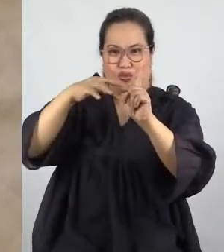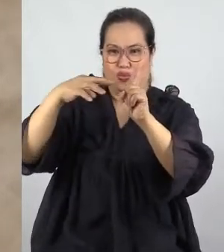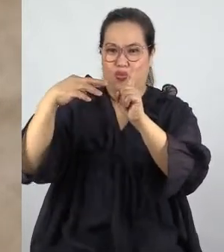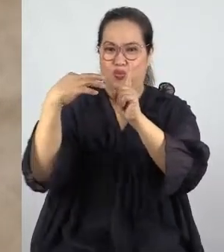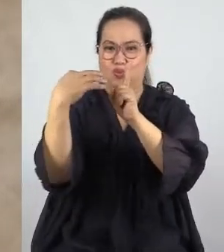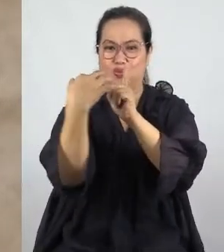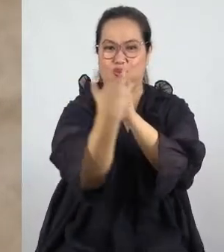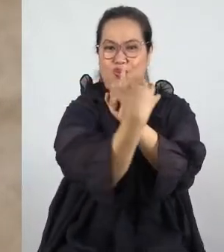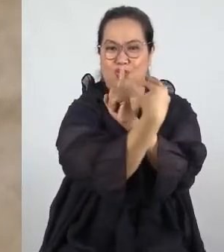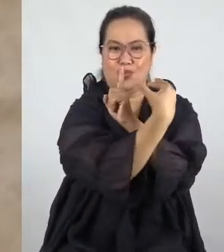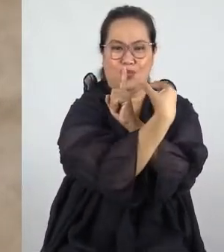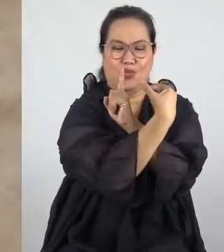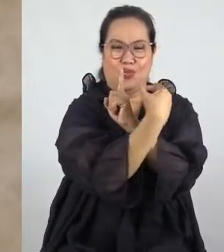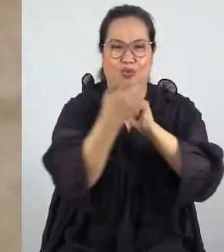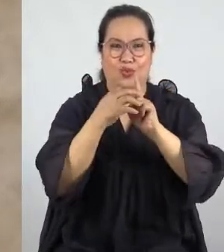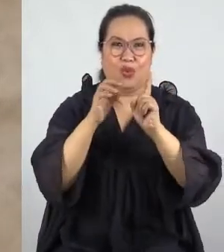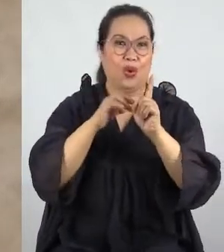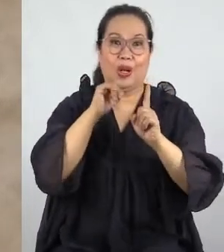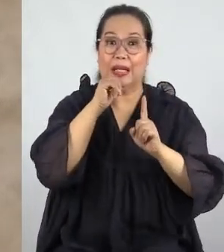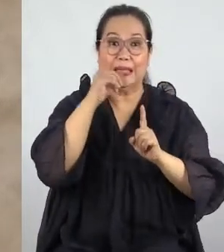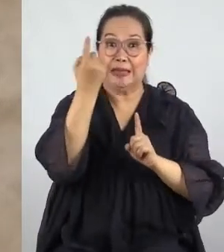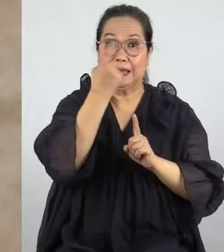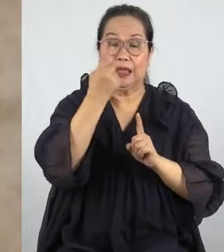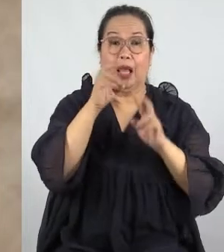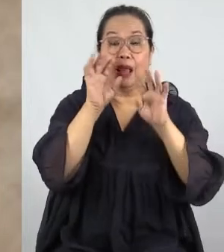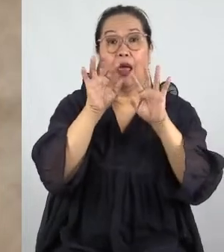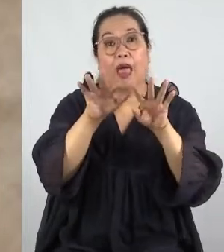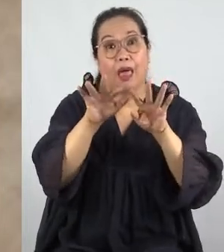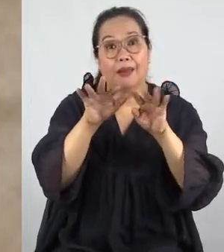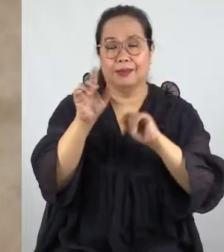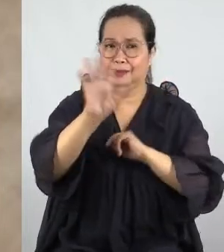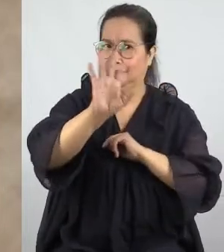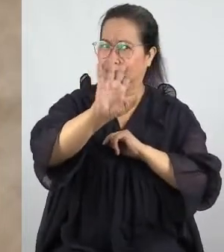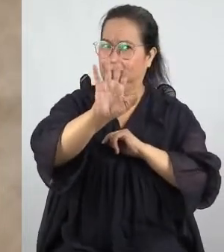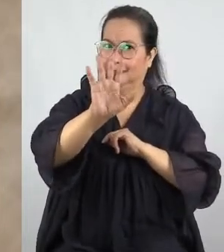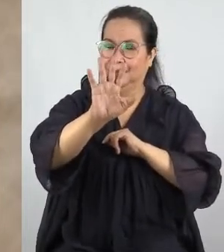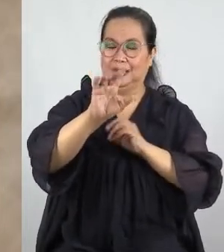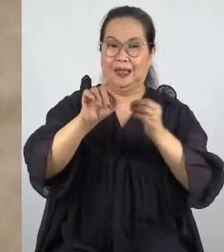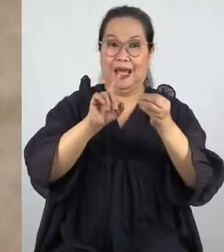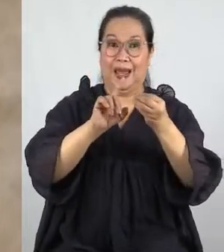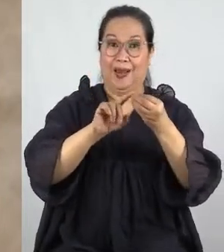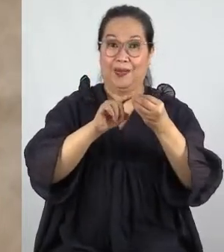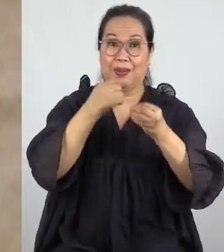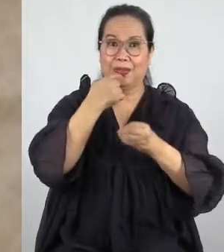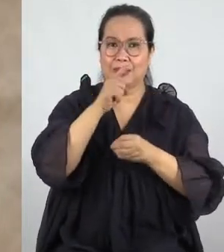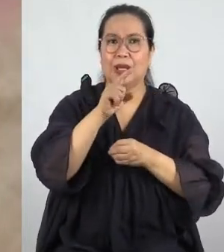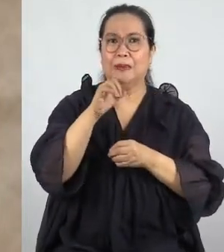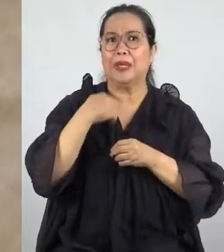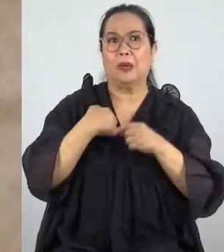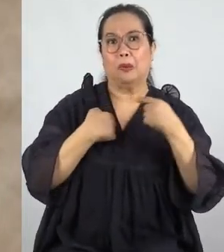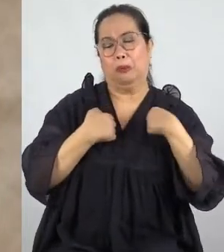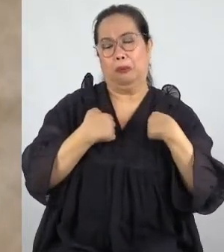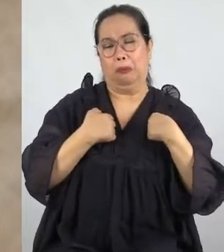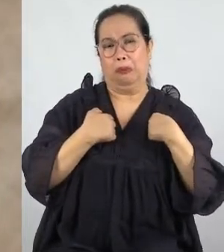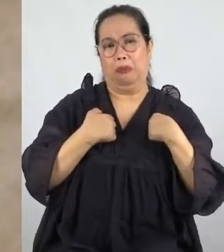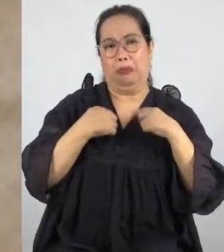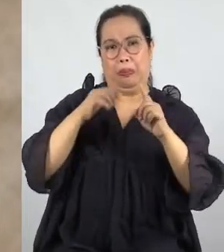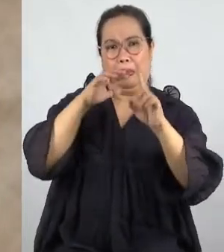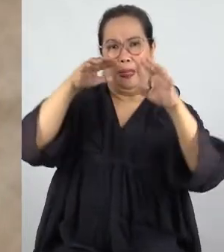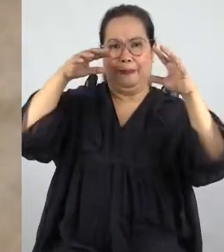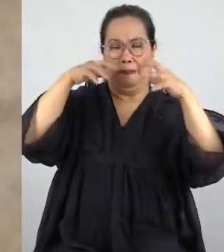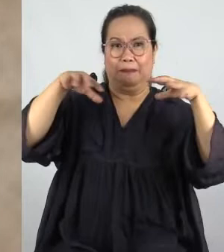niya. Hindi bilang manonood. Merong ibang mga komentarista na ang sinasabi, yun daw pong